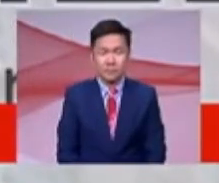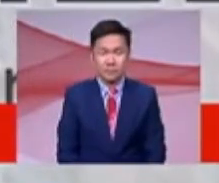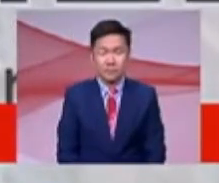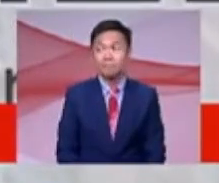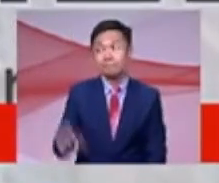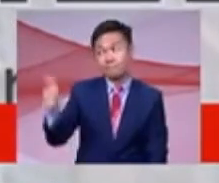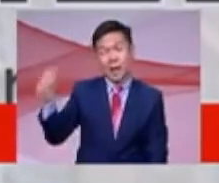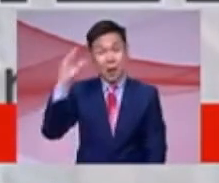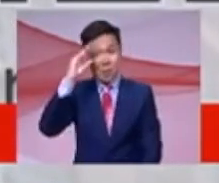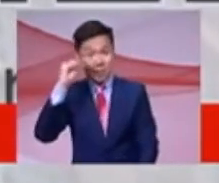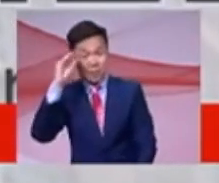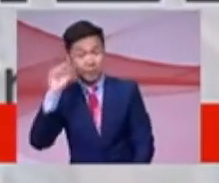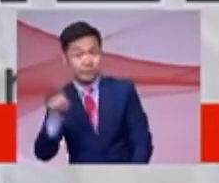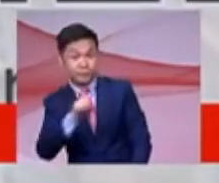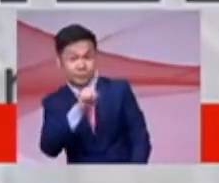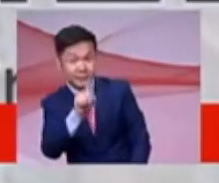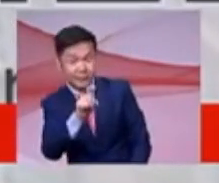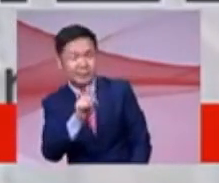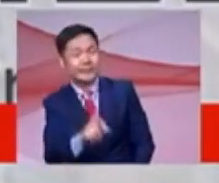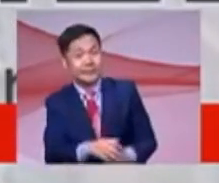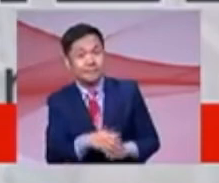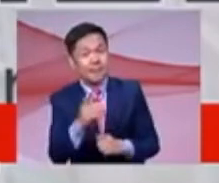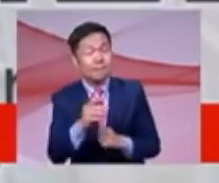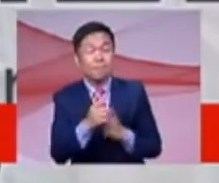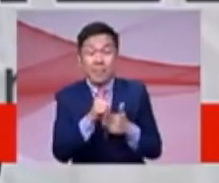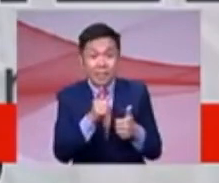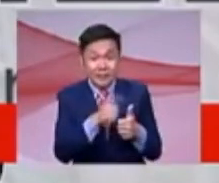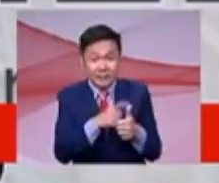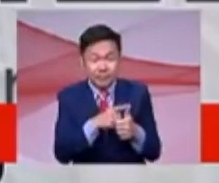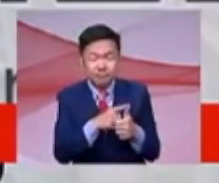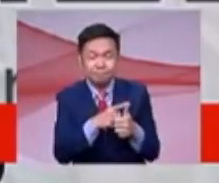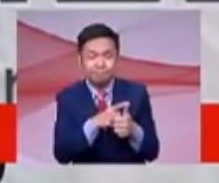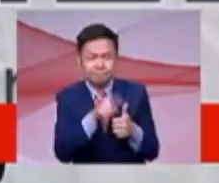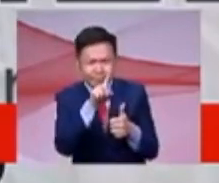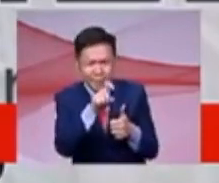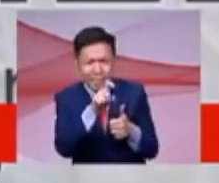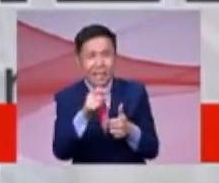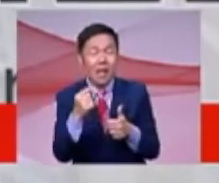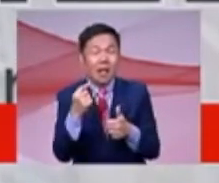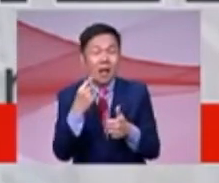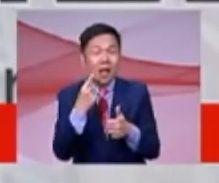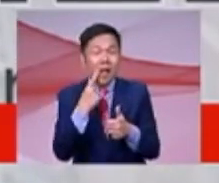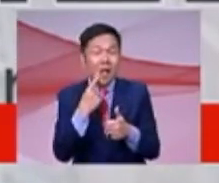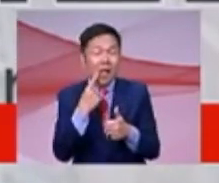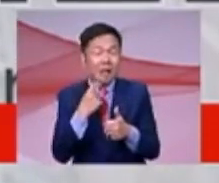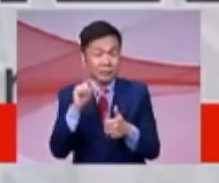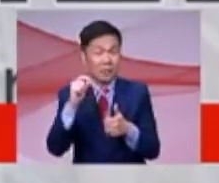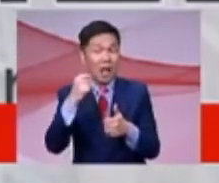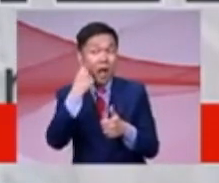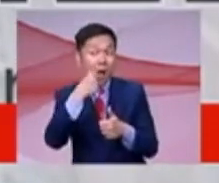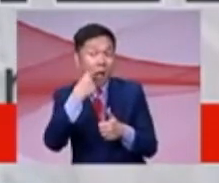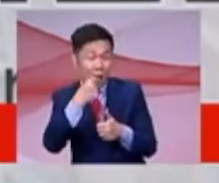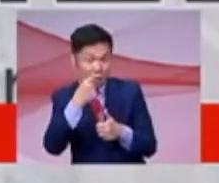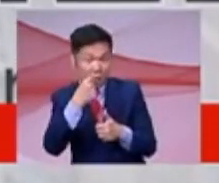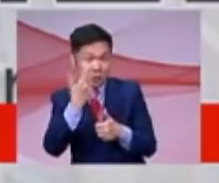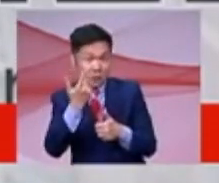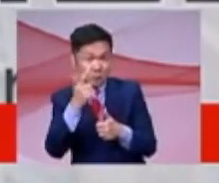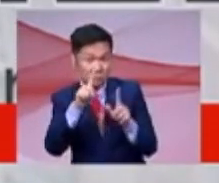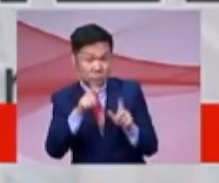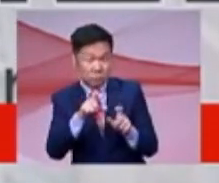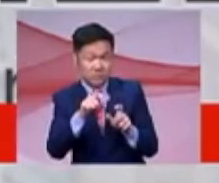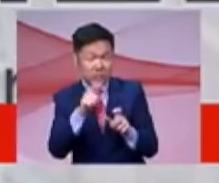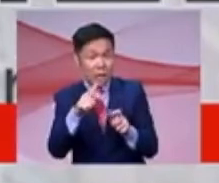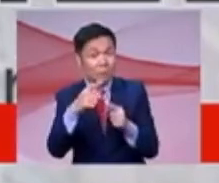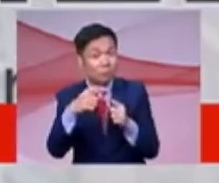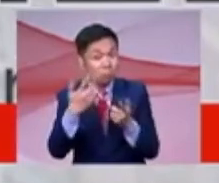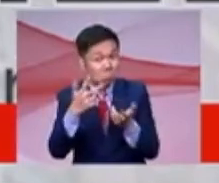Tan Sri, just nak update mengenai ujian pengesanan menggunakan ILEO yang Tan Sri mention tadi. Adakah bagaimana dengan pelaksanaan